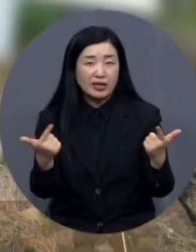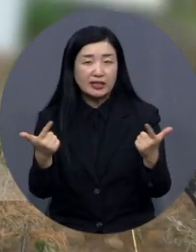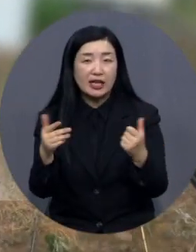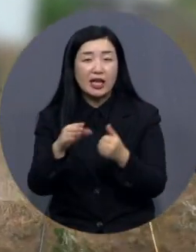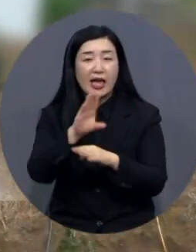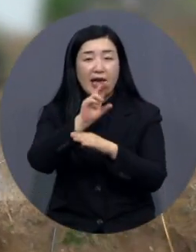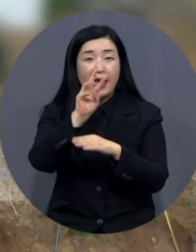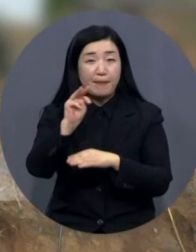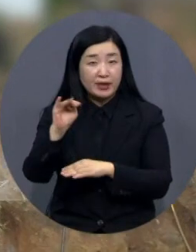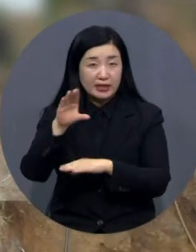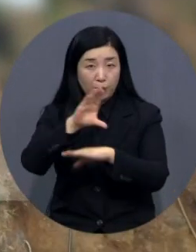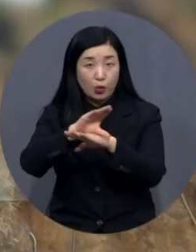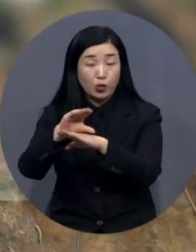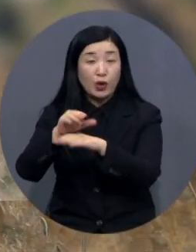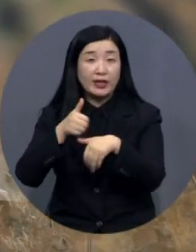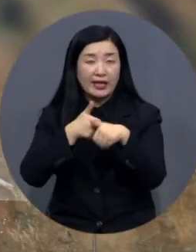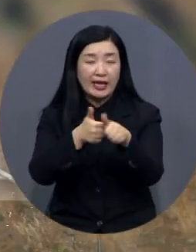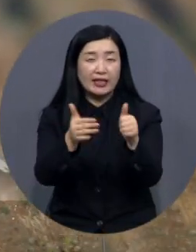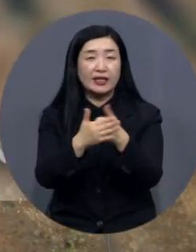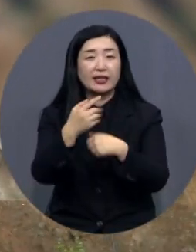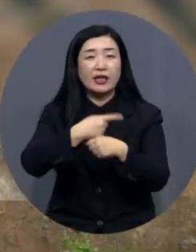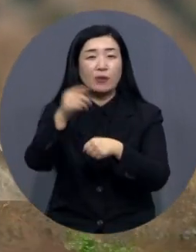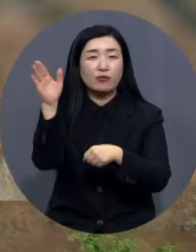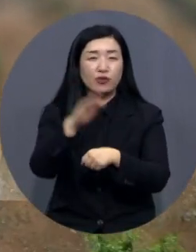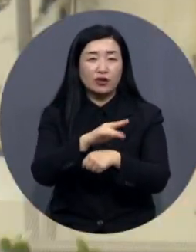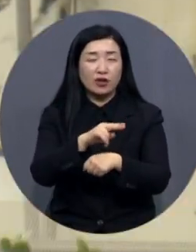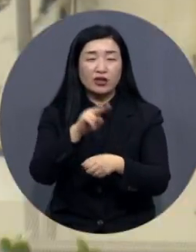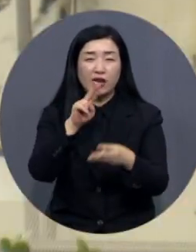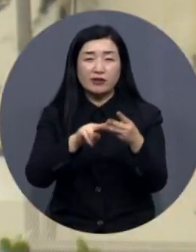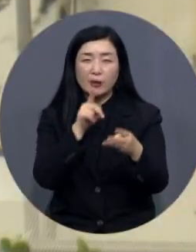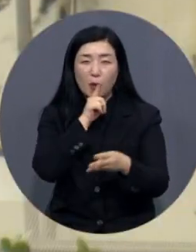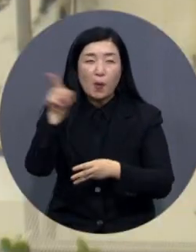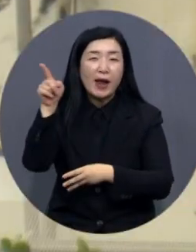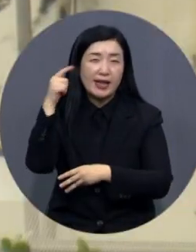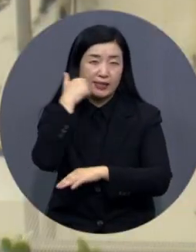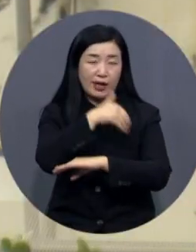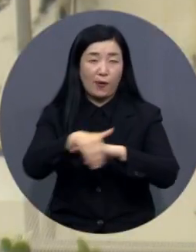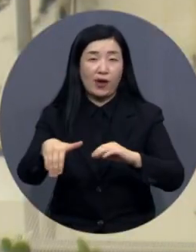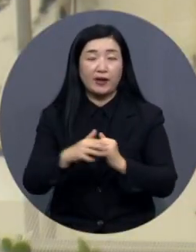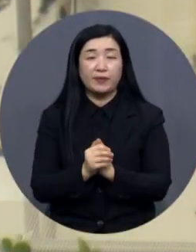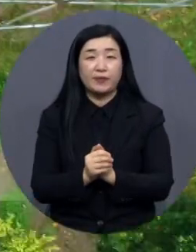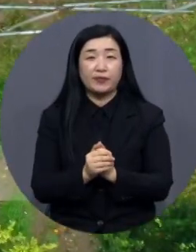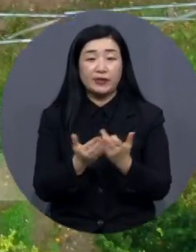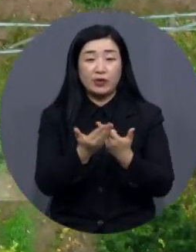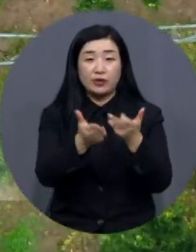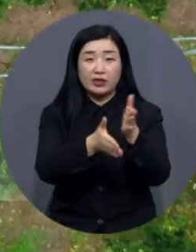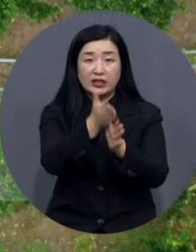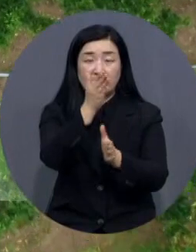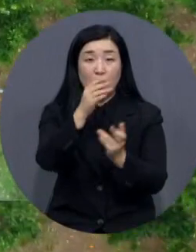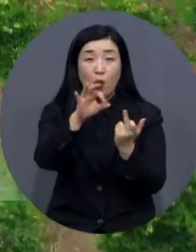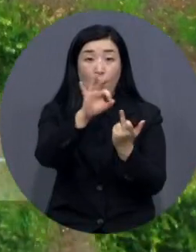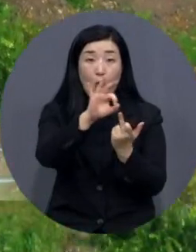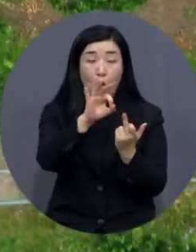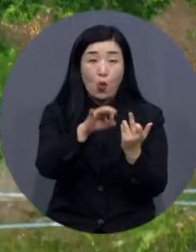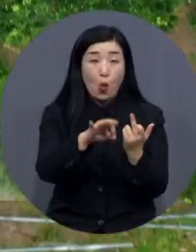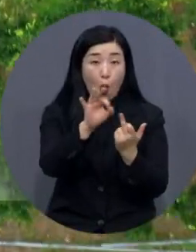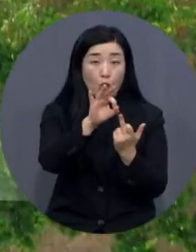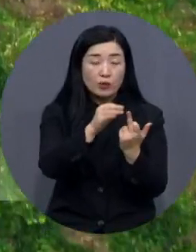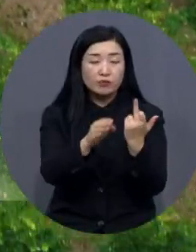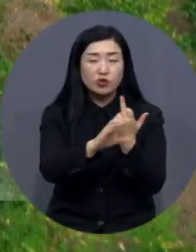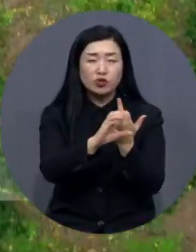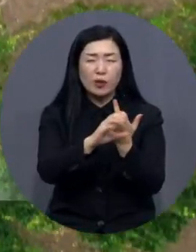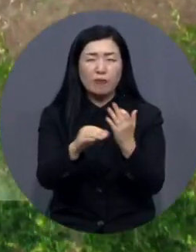MBC 보도에 따라 내년부터 형사고발하겠다고 밝혔습니다. 제주시는 오름 중턱에 설치된 불법 건축물에